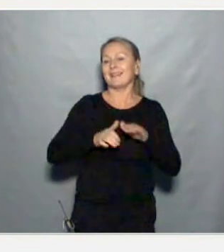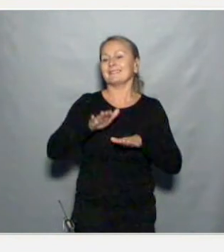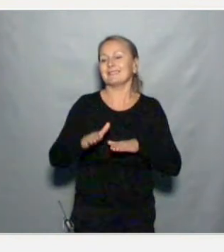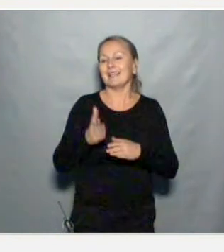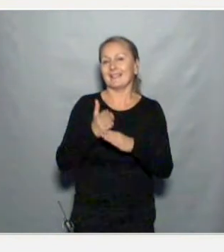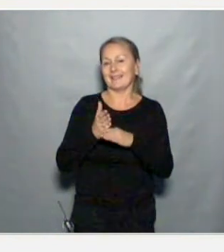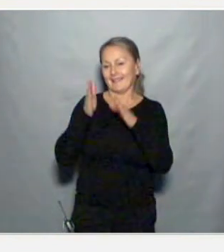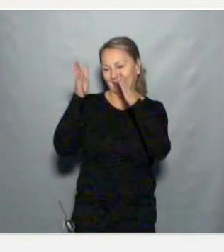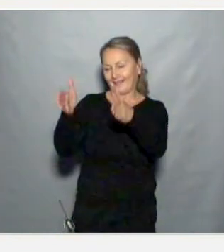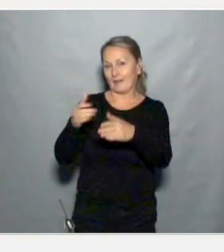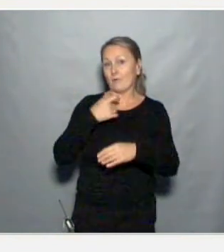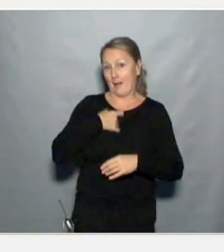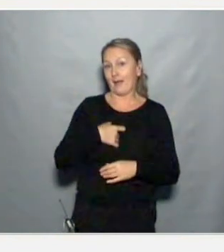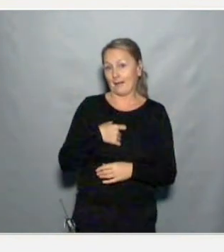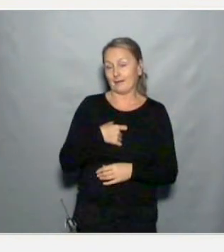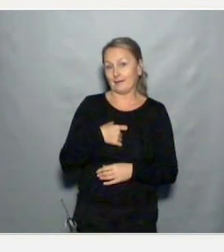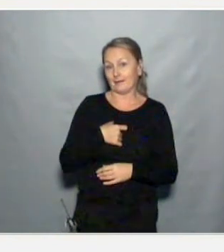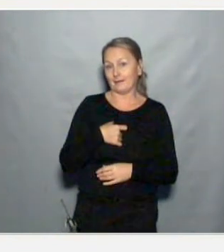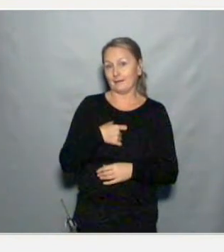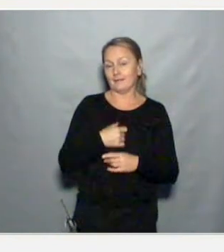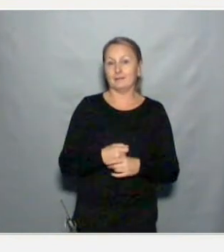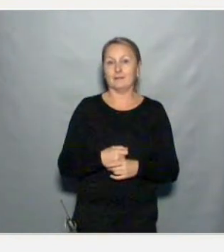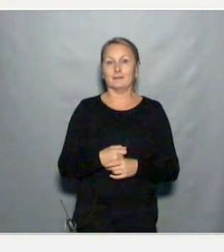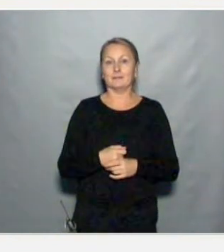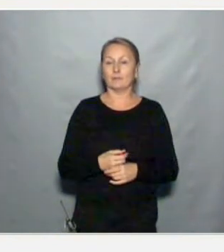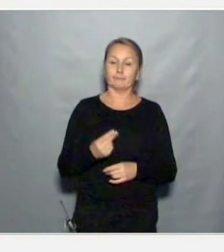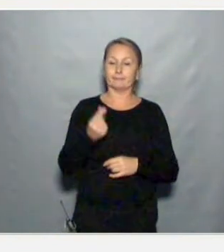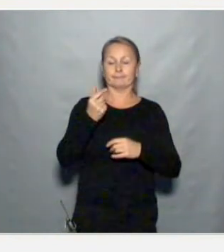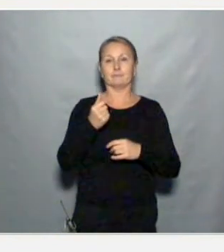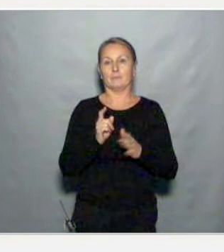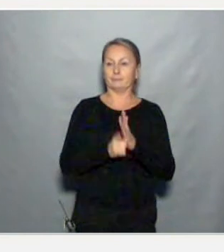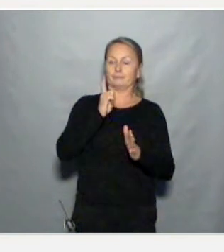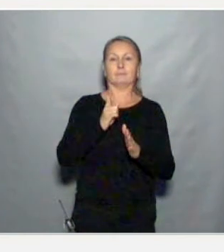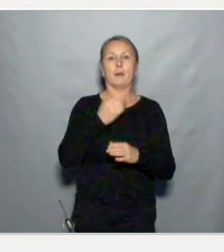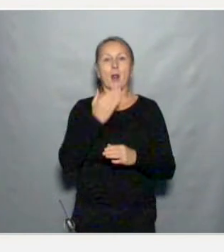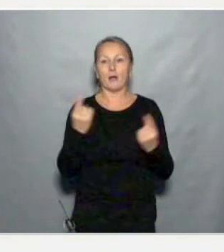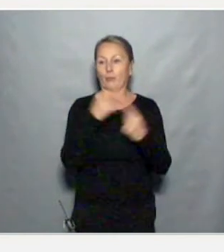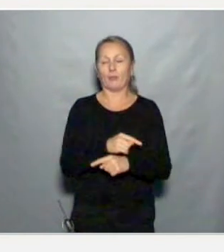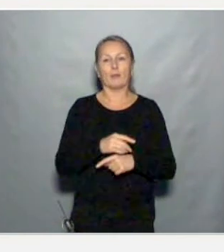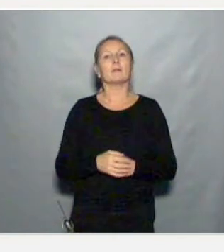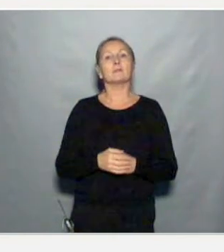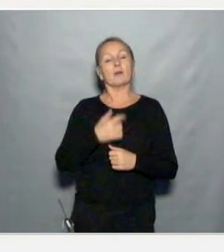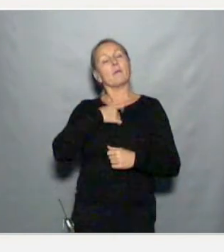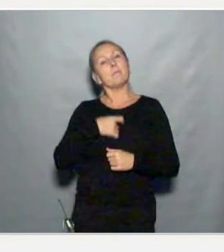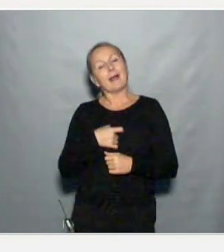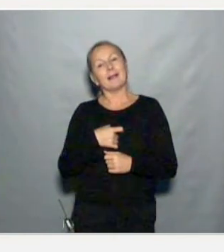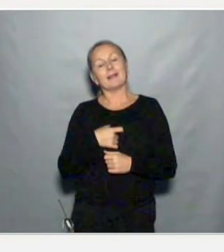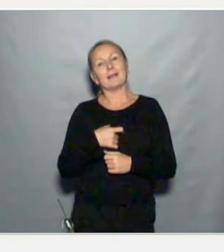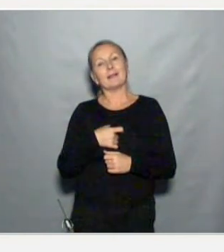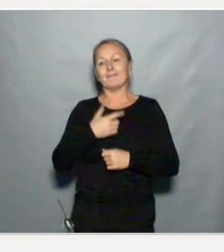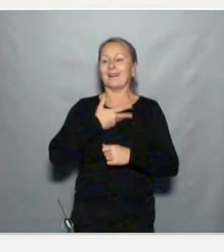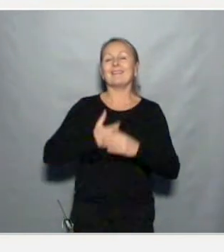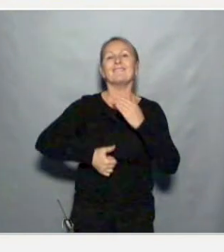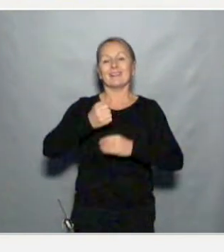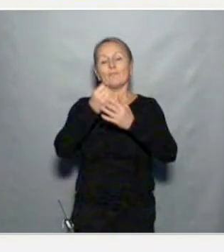För mig var det det. Även om jag inte knäppte med fingrarna när jag fick diagnosen och vips blev allting bra, så var det för mig en